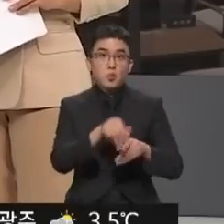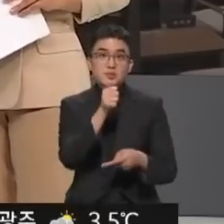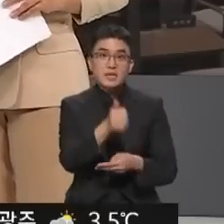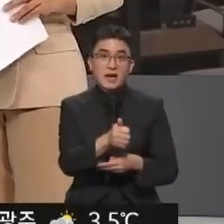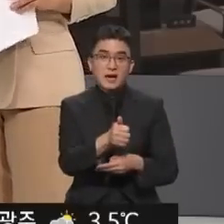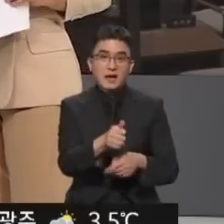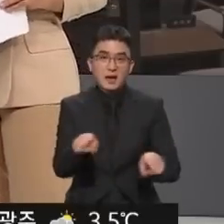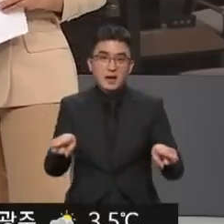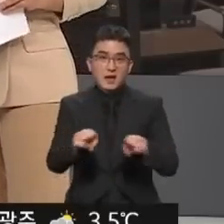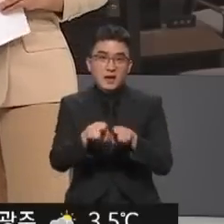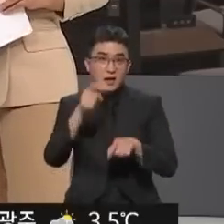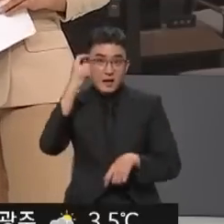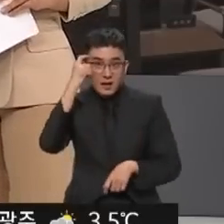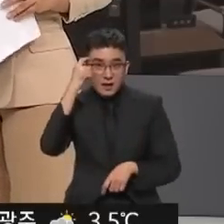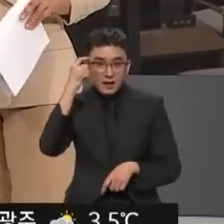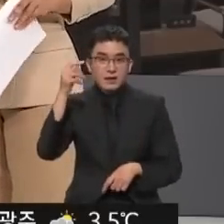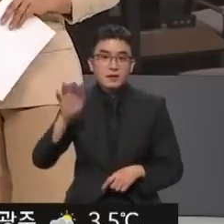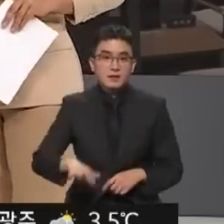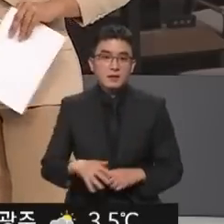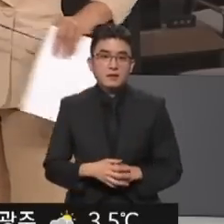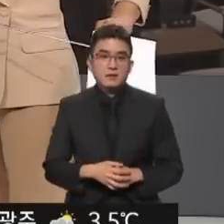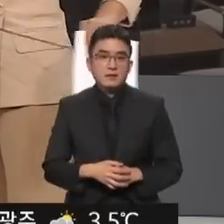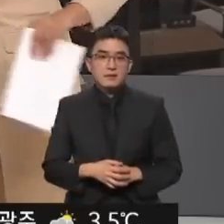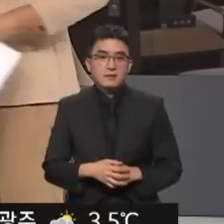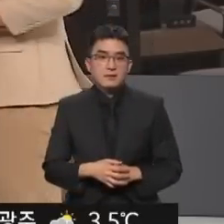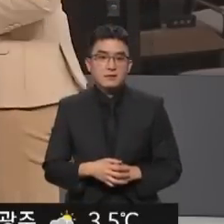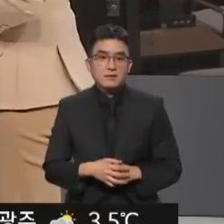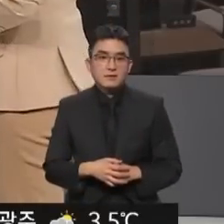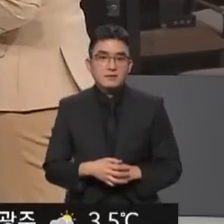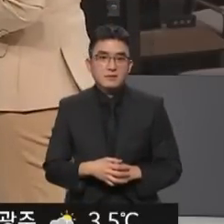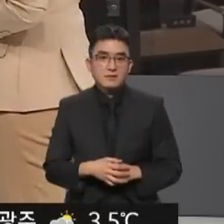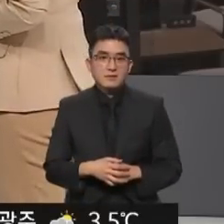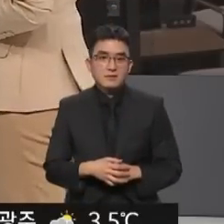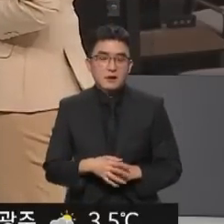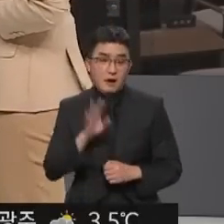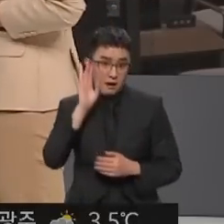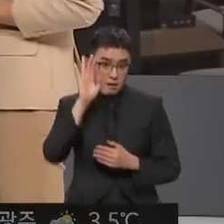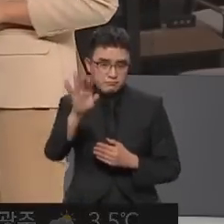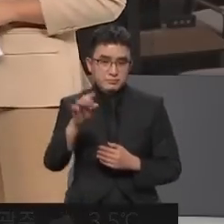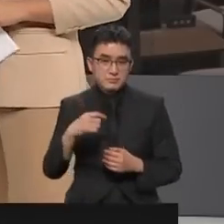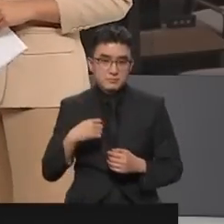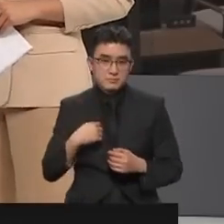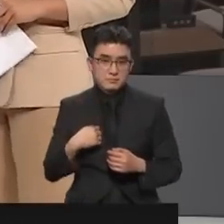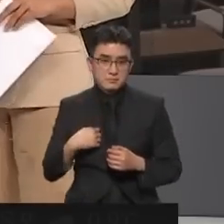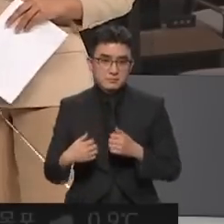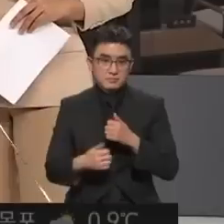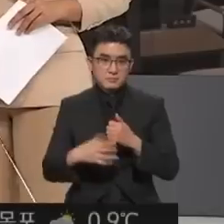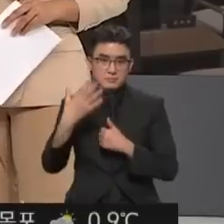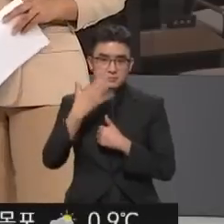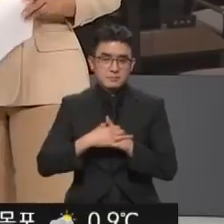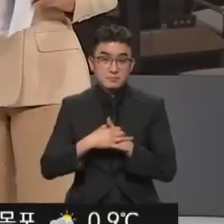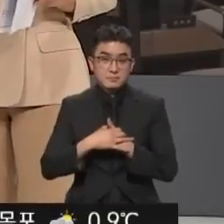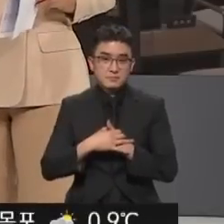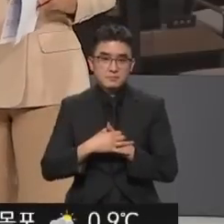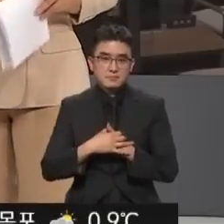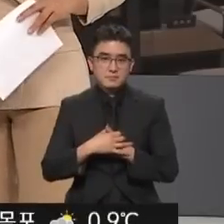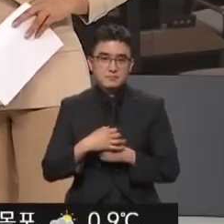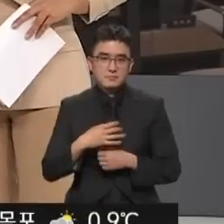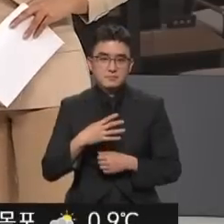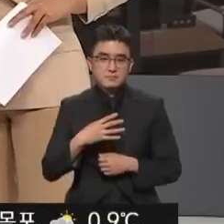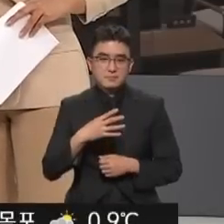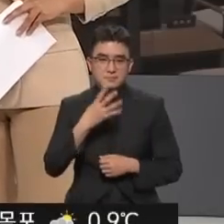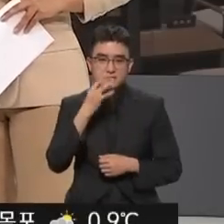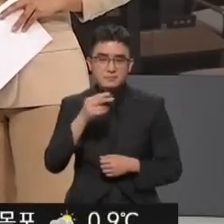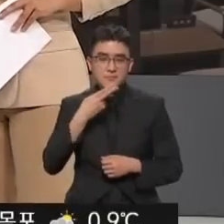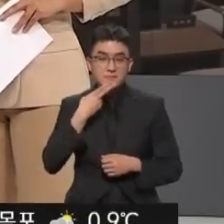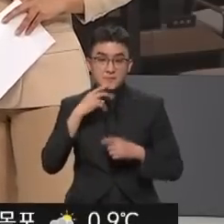장 의원이 차기 당 지도부에서 어떤 임명직 당직도 맡지 않겠다고 선언을 했습니다. 즉 당의